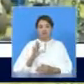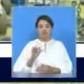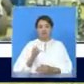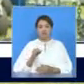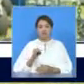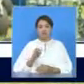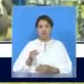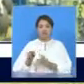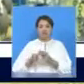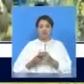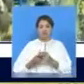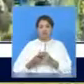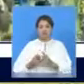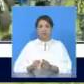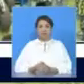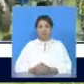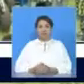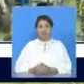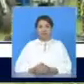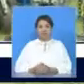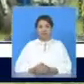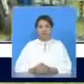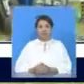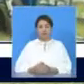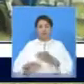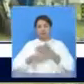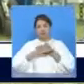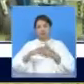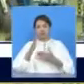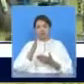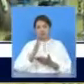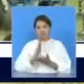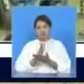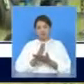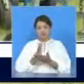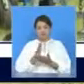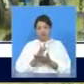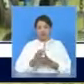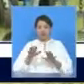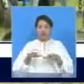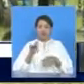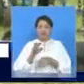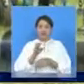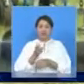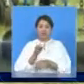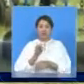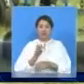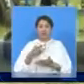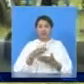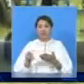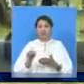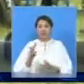лизинг технику. Кейс вот ходит в поле. Приобрели комбайн Джандиры.